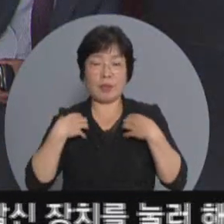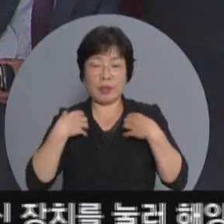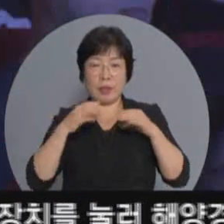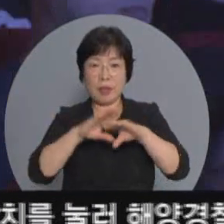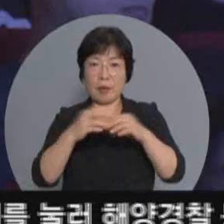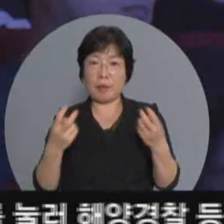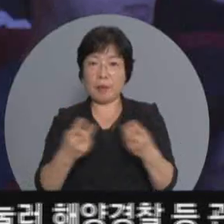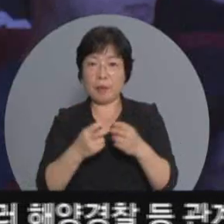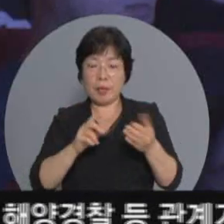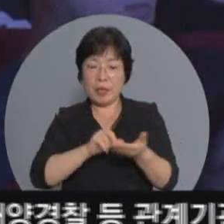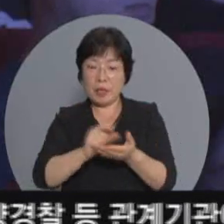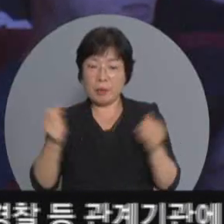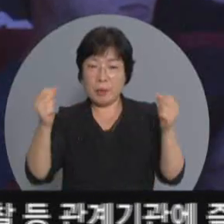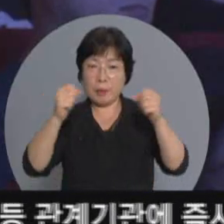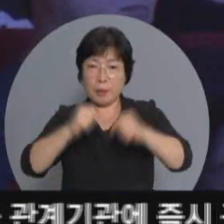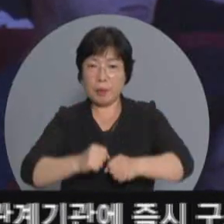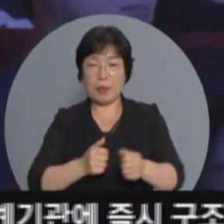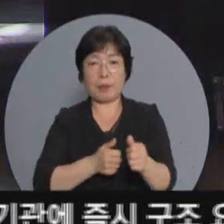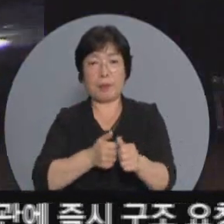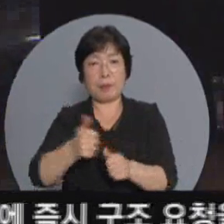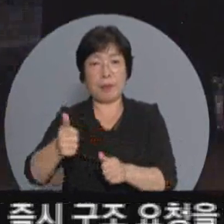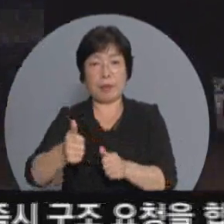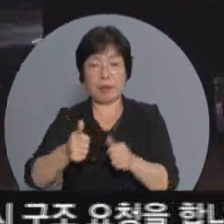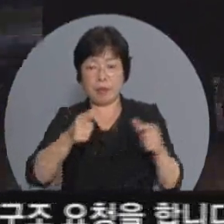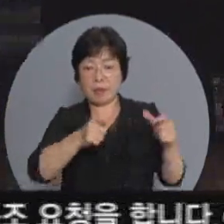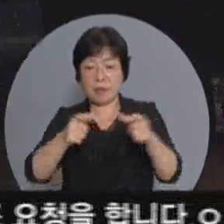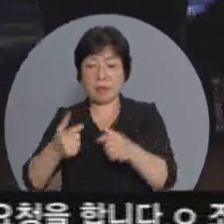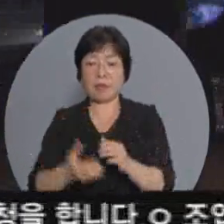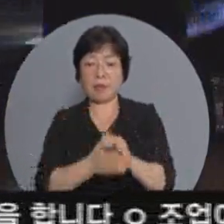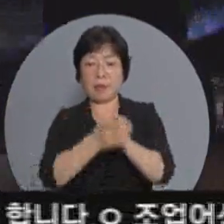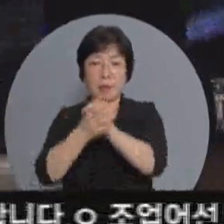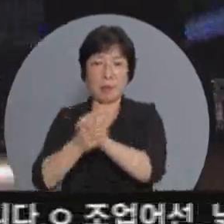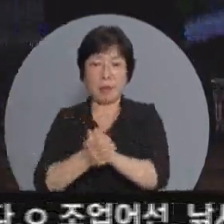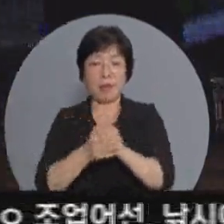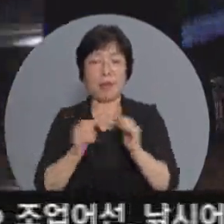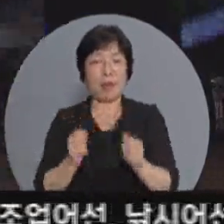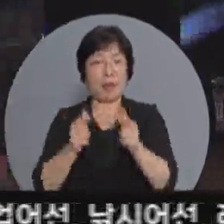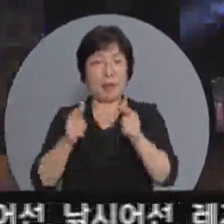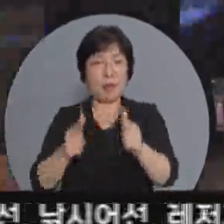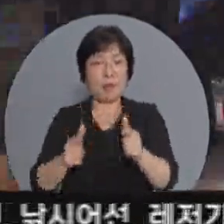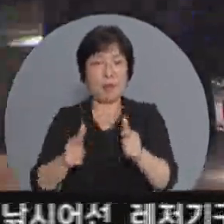전략이 지방 소멸 위기를 극복하고 인근 지역과 상생하는 돌파구가 될